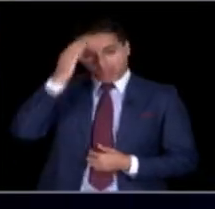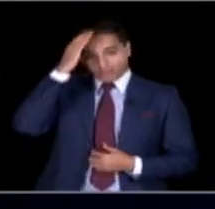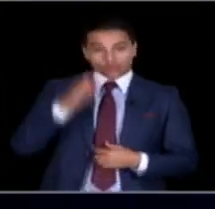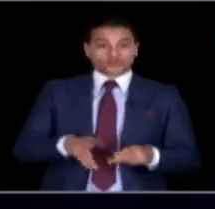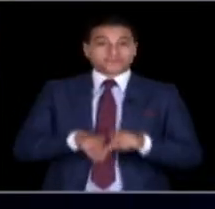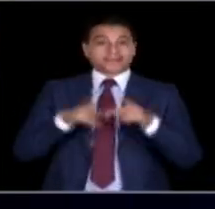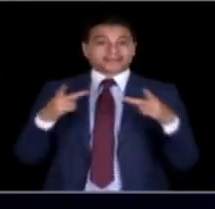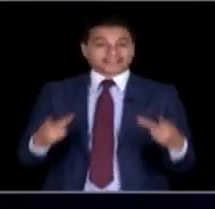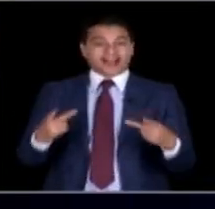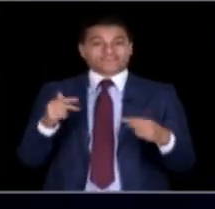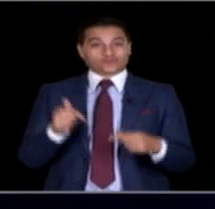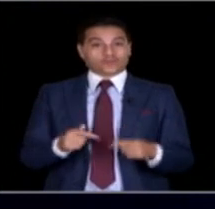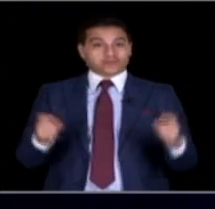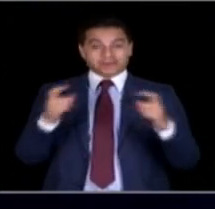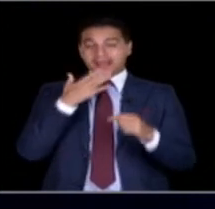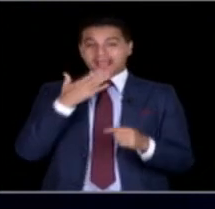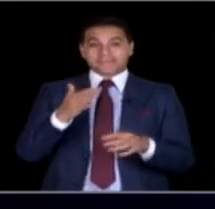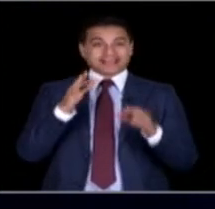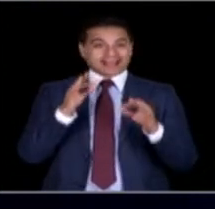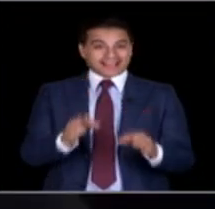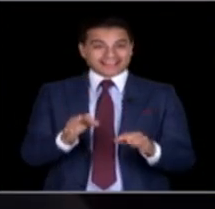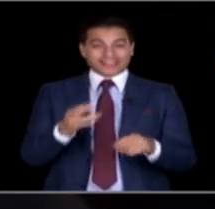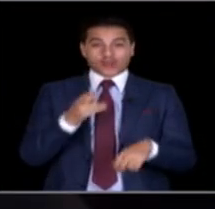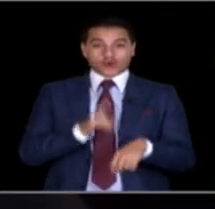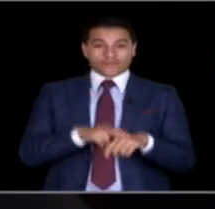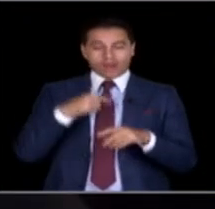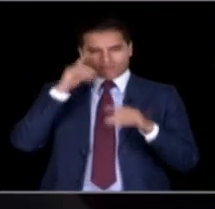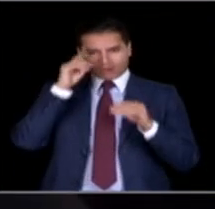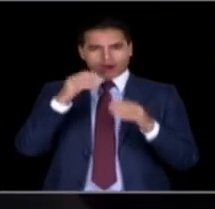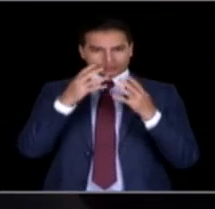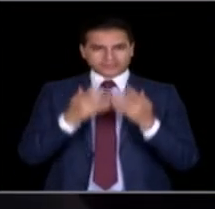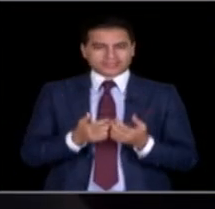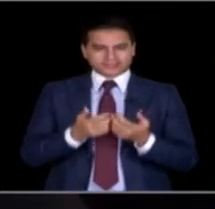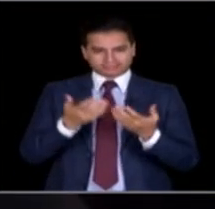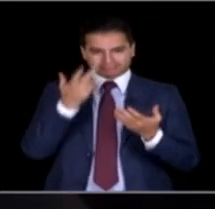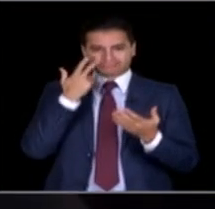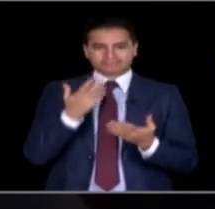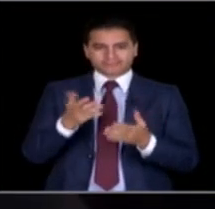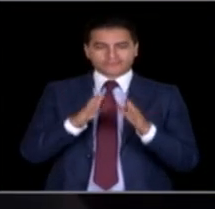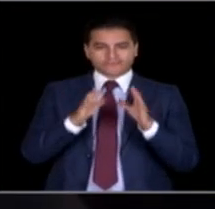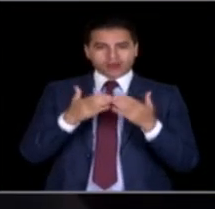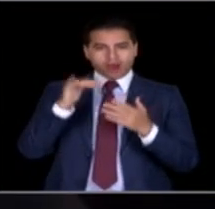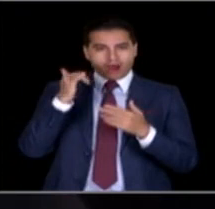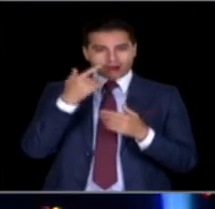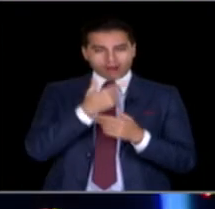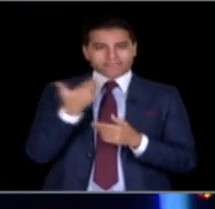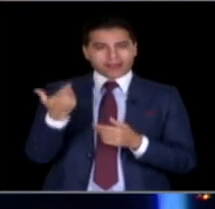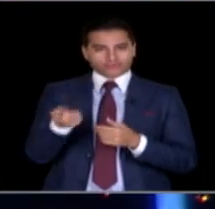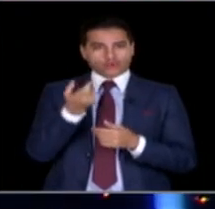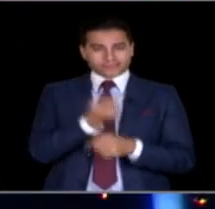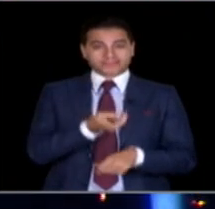العباقرة قادرون باختلافهم بمباراة جميلة جدا، وهفكركم بالنتيجة. العراب